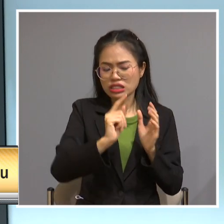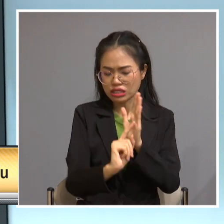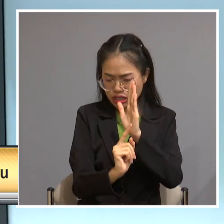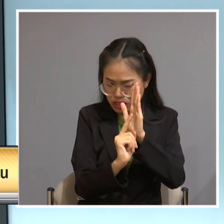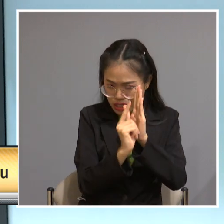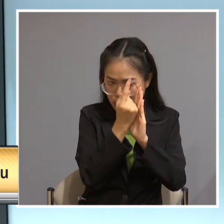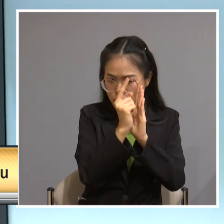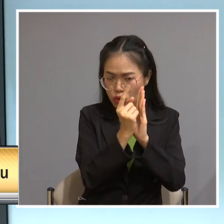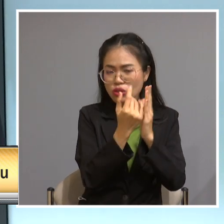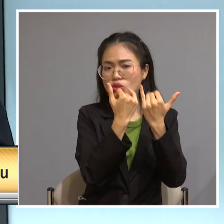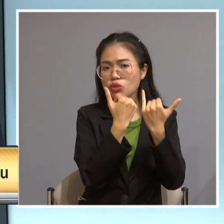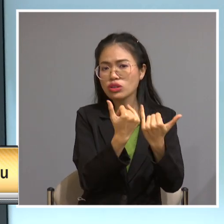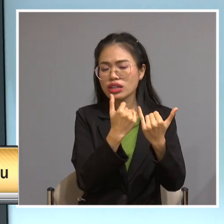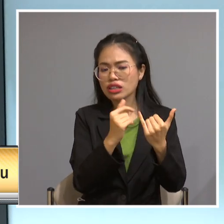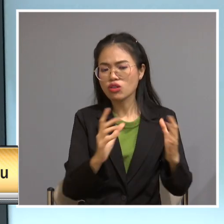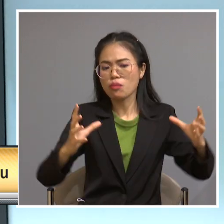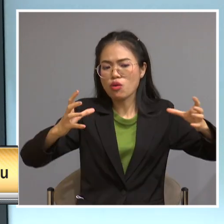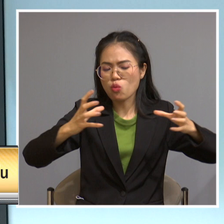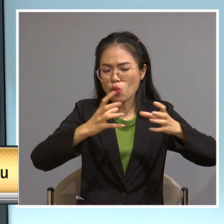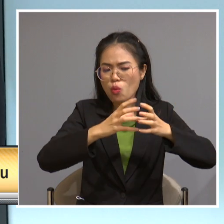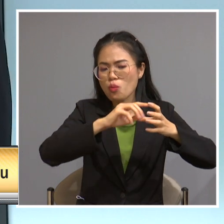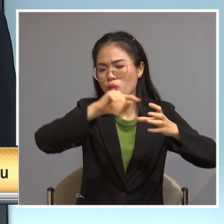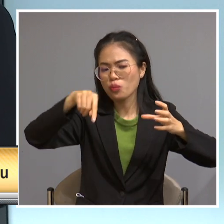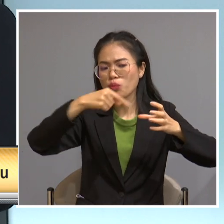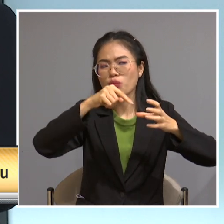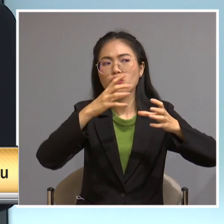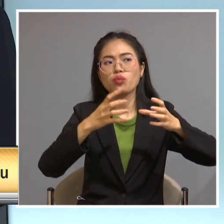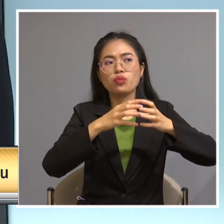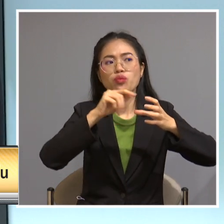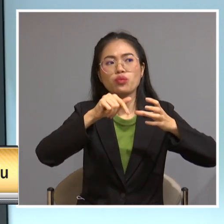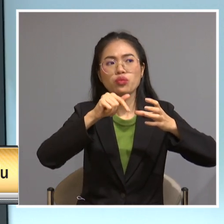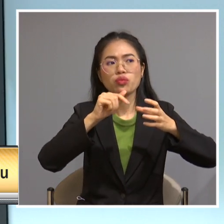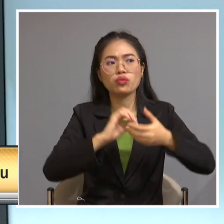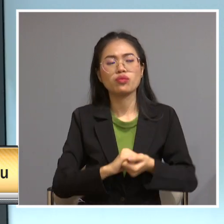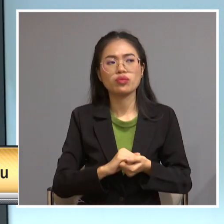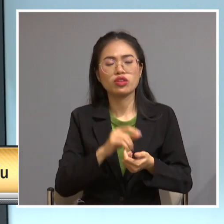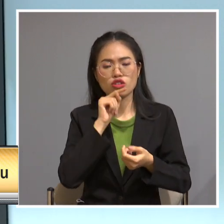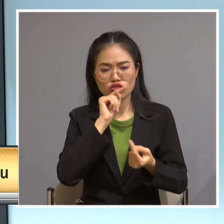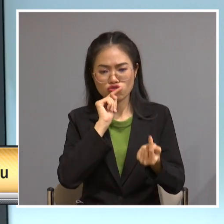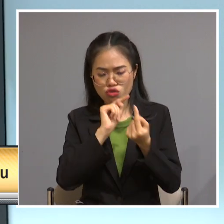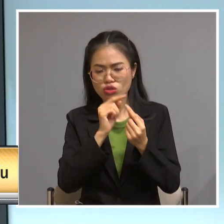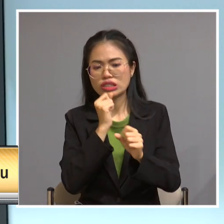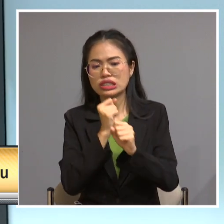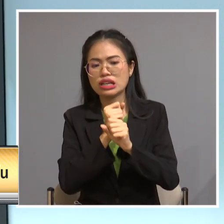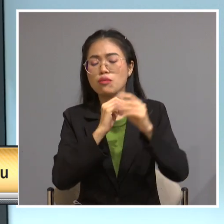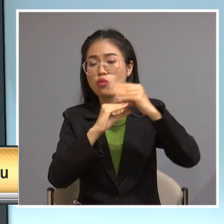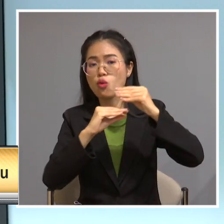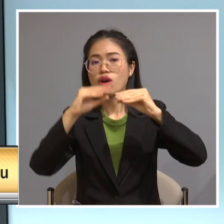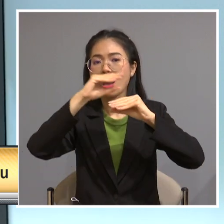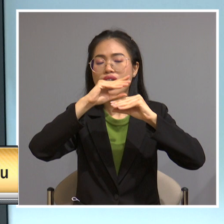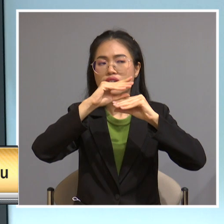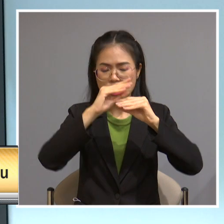จะต้องรวม กลุมกัให้ได้ก็น่าชมเชยเลยที่ทำโรงการเข้ามาครั้งแกแล้ช้า